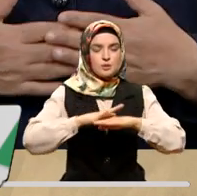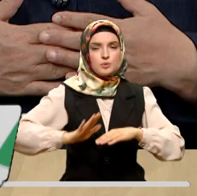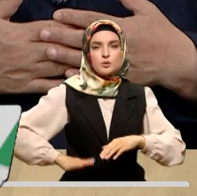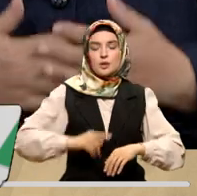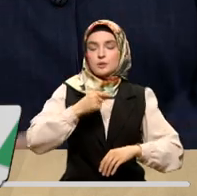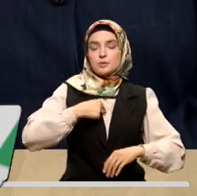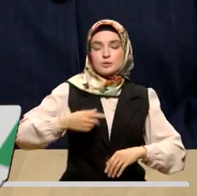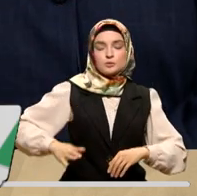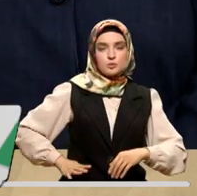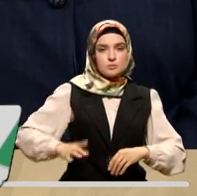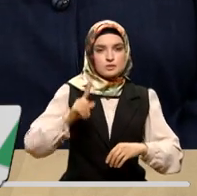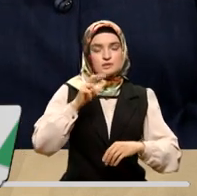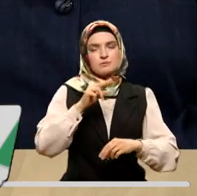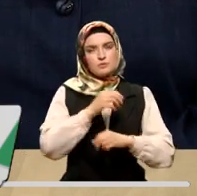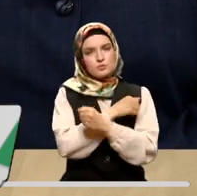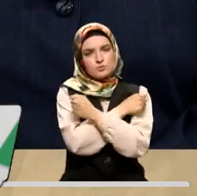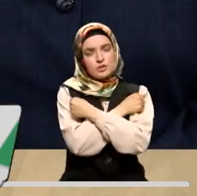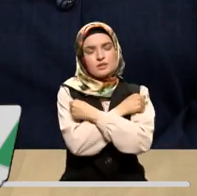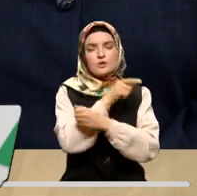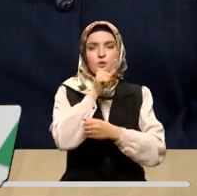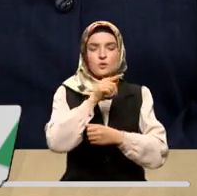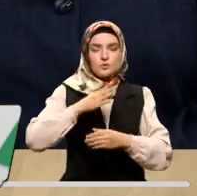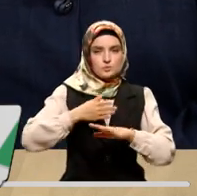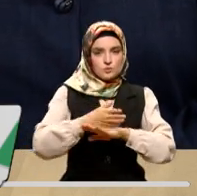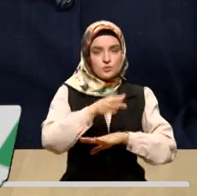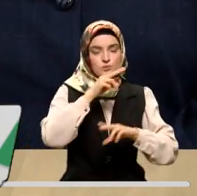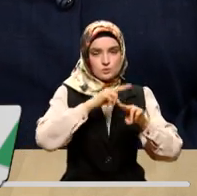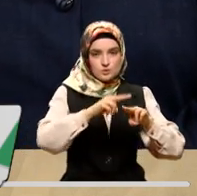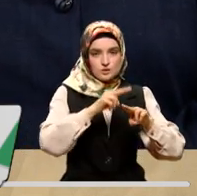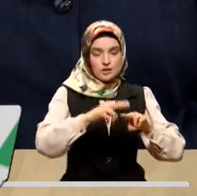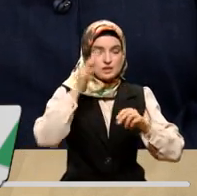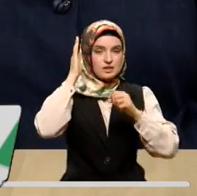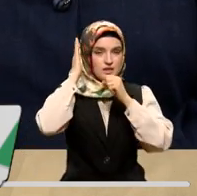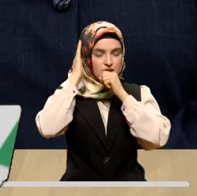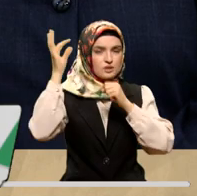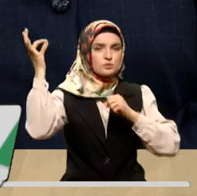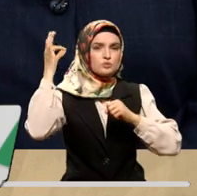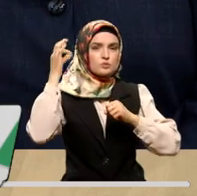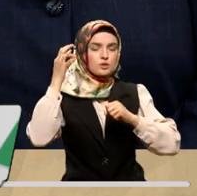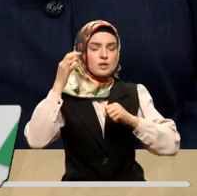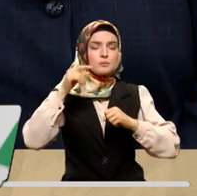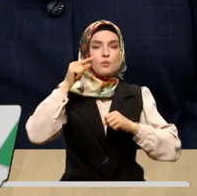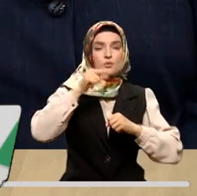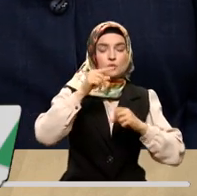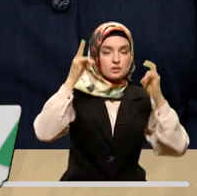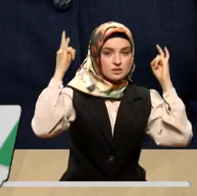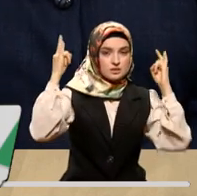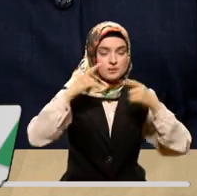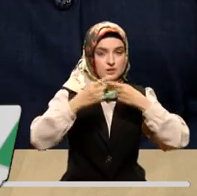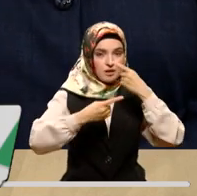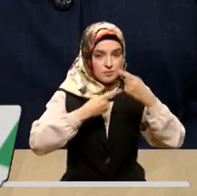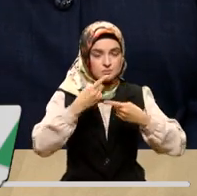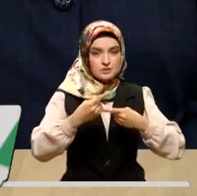anlayışıyla kucaklayacağız. Ona doğruyu öğreteceğiz. Ezanı duysun. Camide amcalarla selamlaşmayı öğrensin. Yani